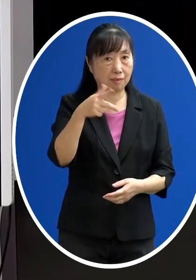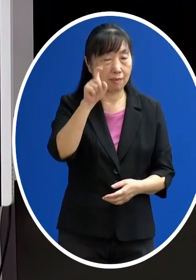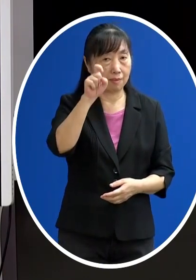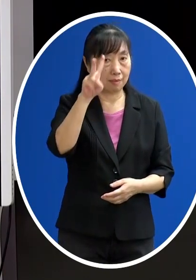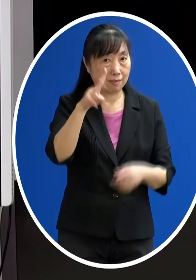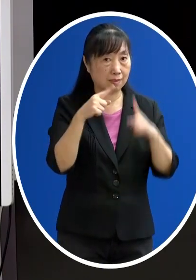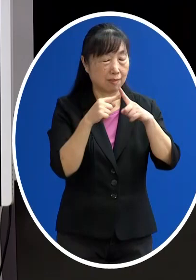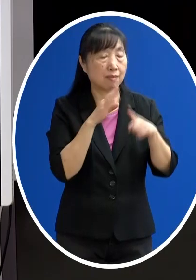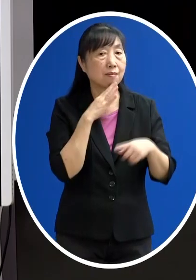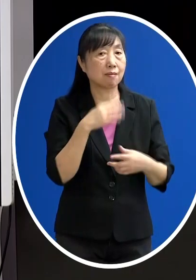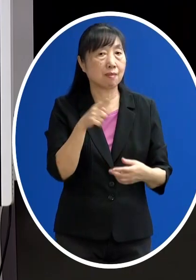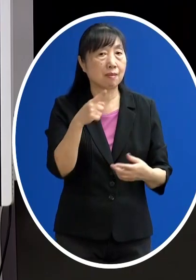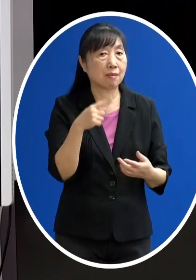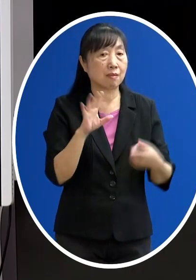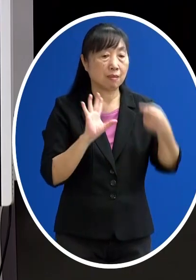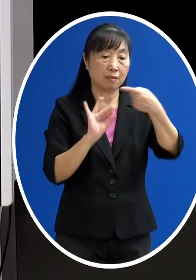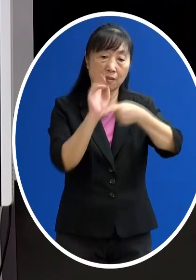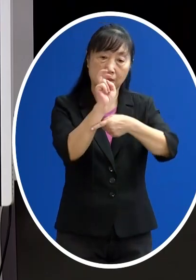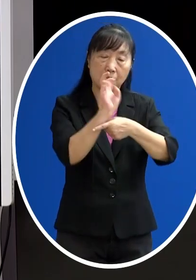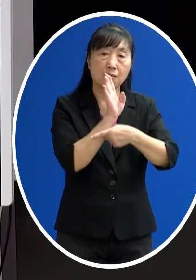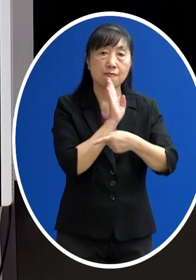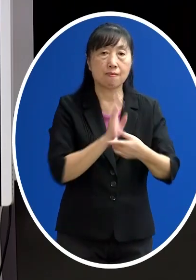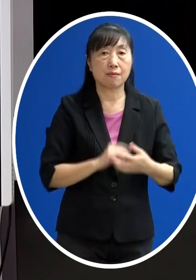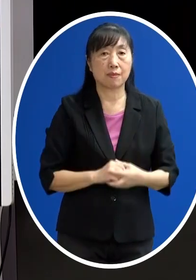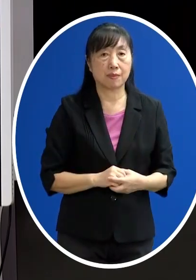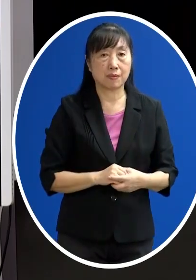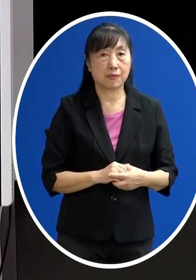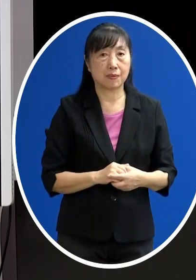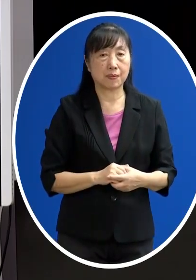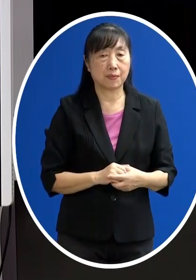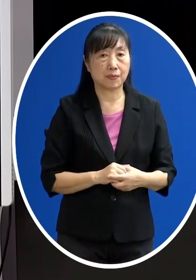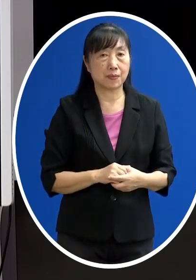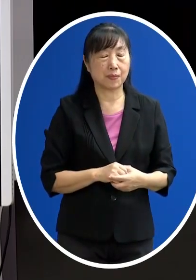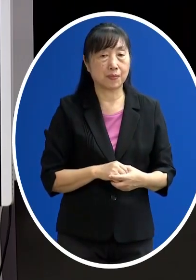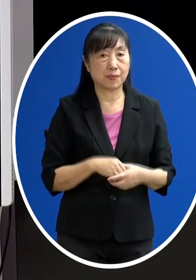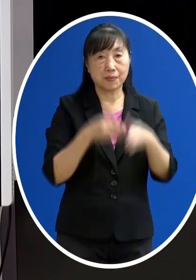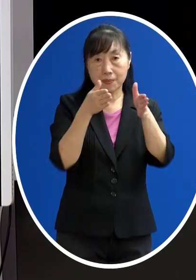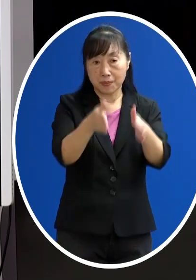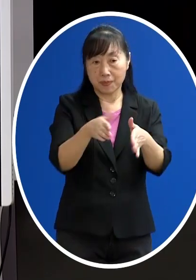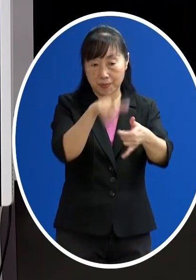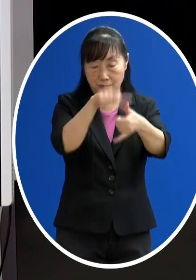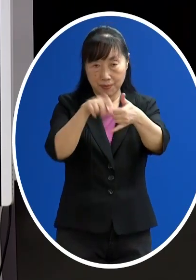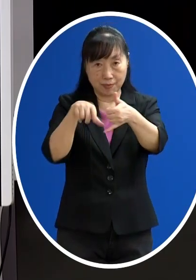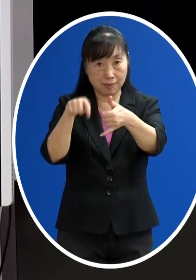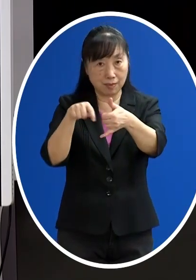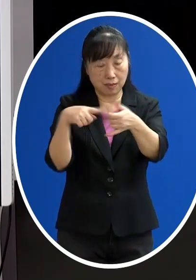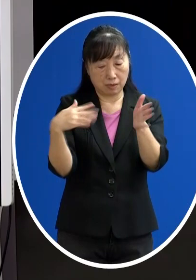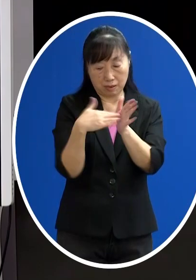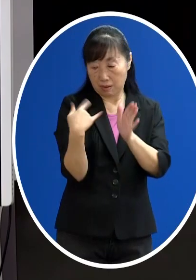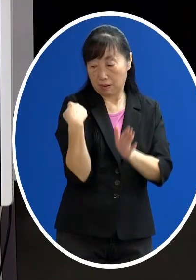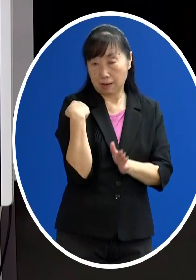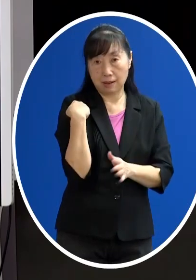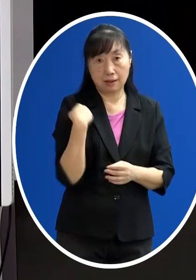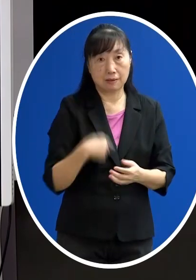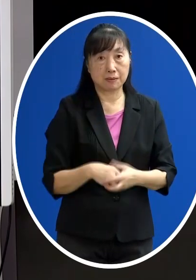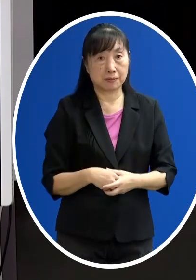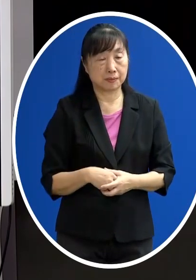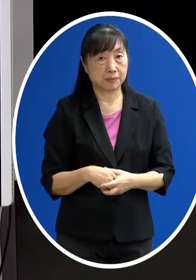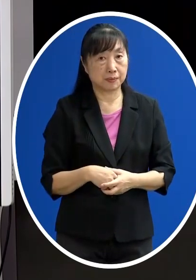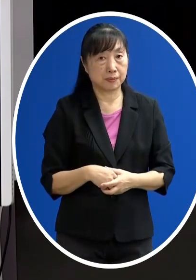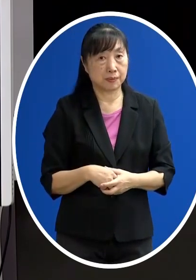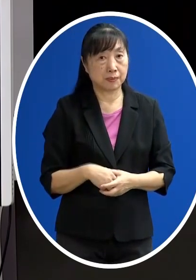2712位，占比大约接近20%。那在这些重症个案里面，到昨天为止，我们